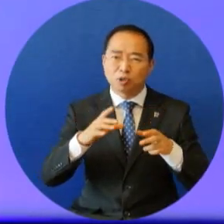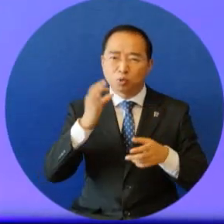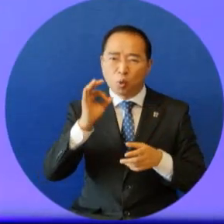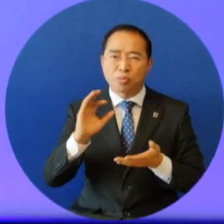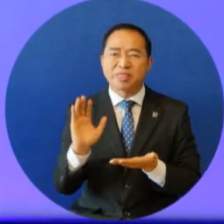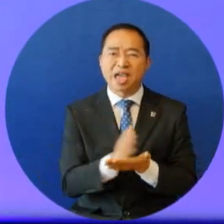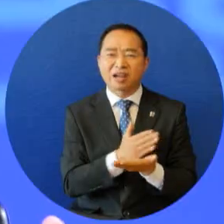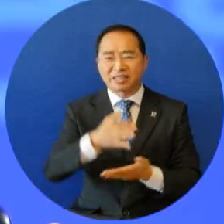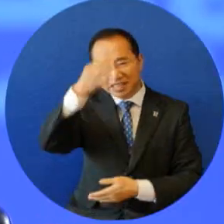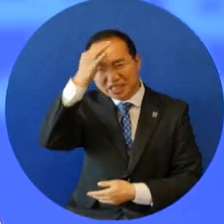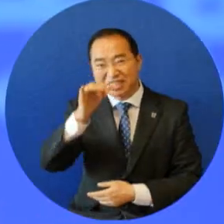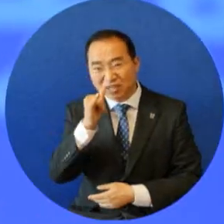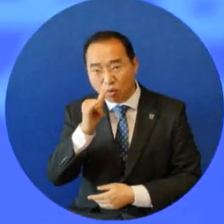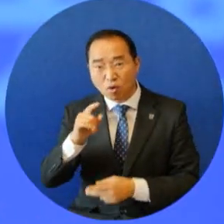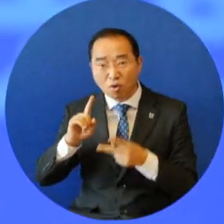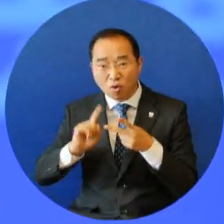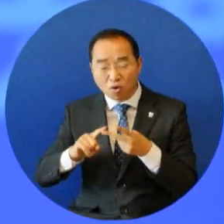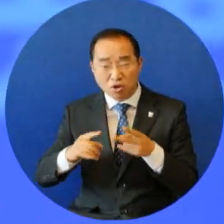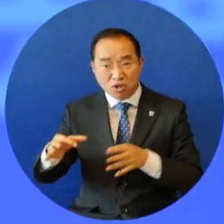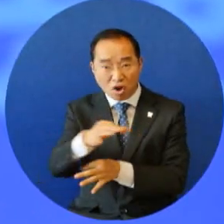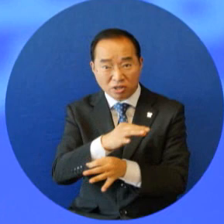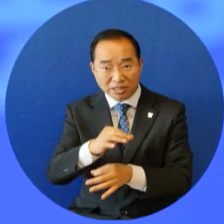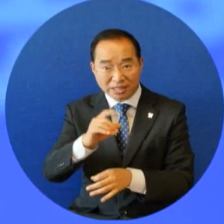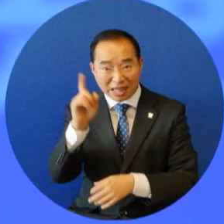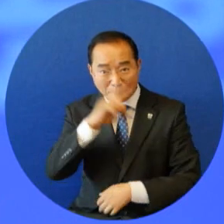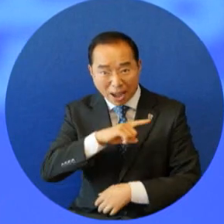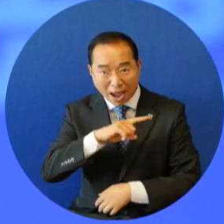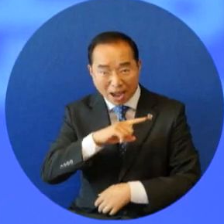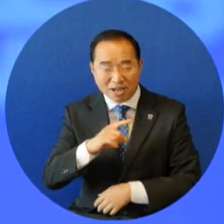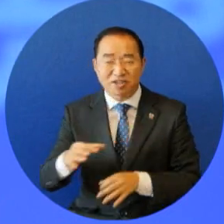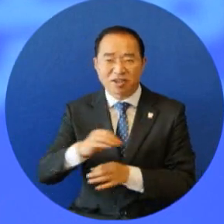배분의 기능이 있고 경기가 안 좋았을 때 경기를